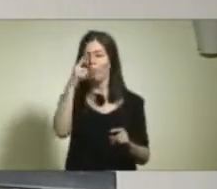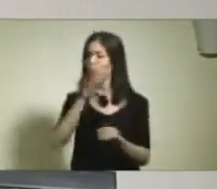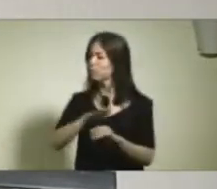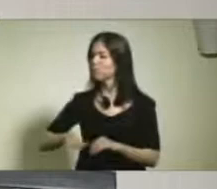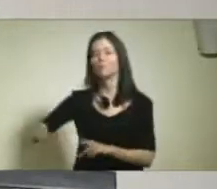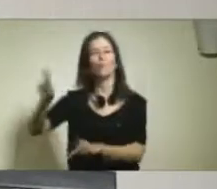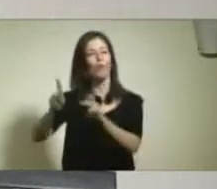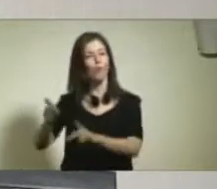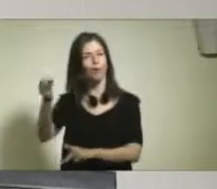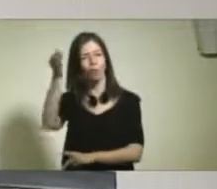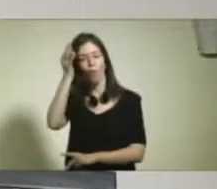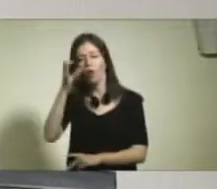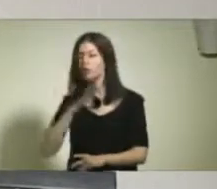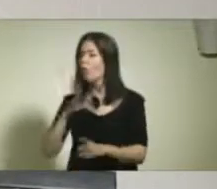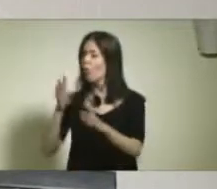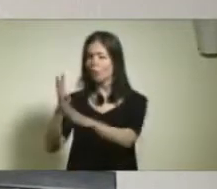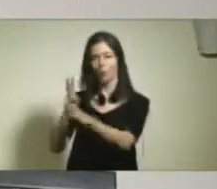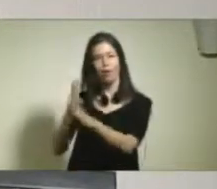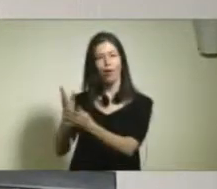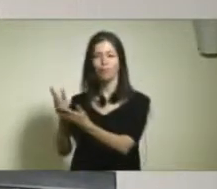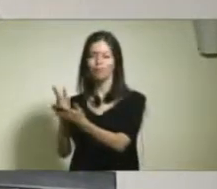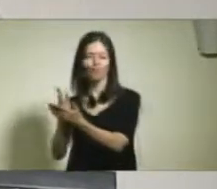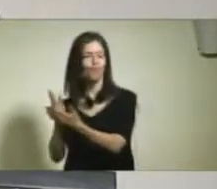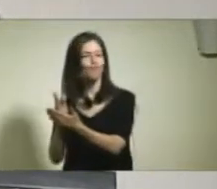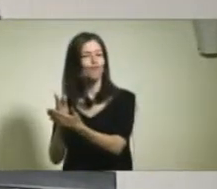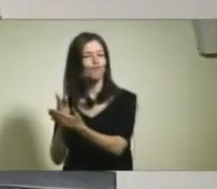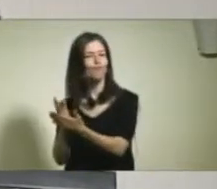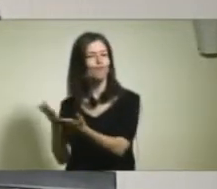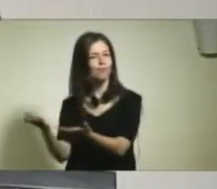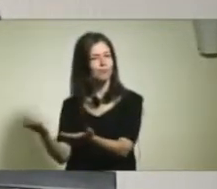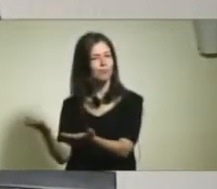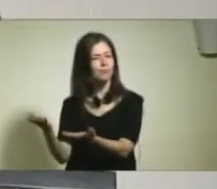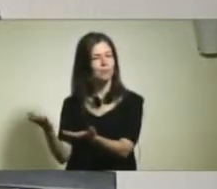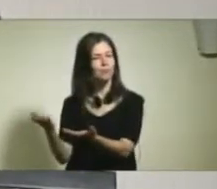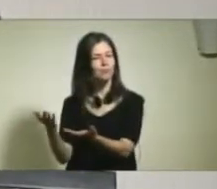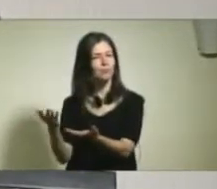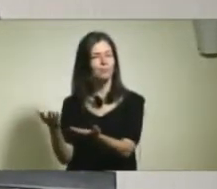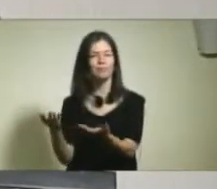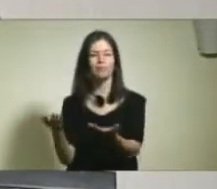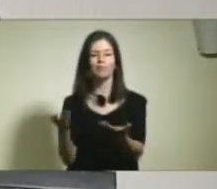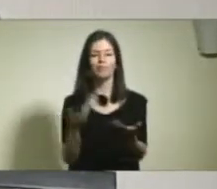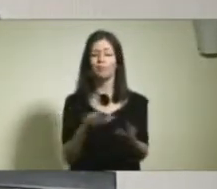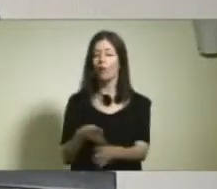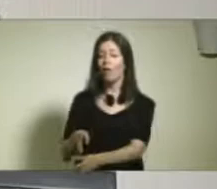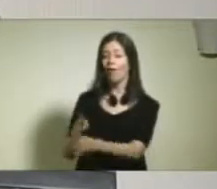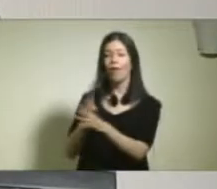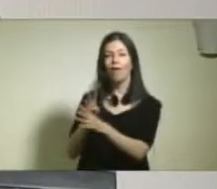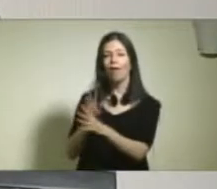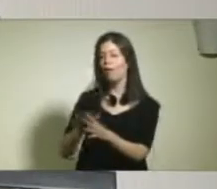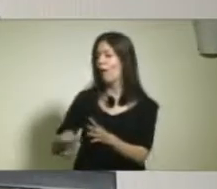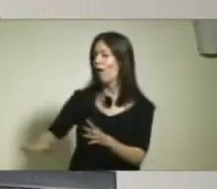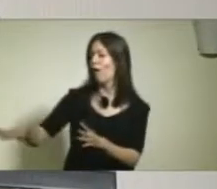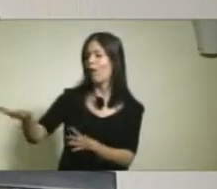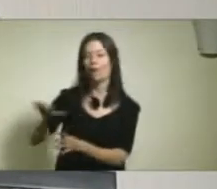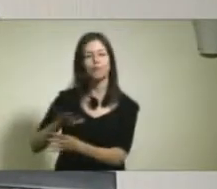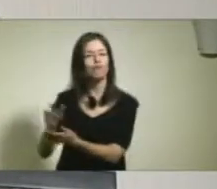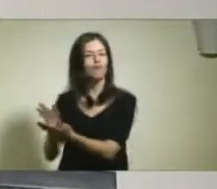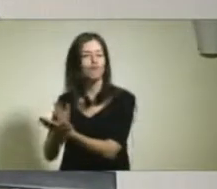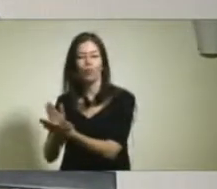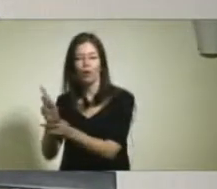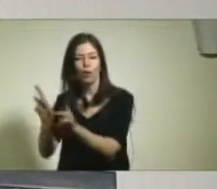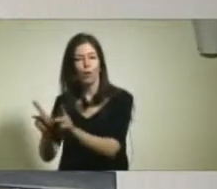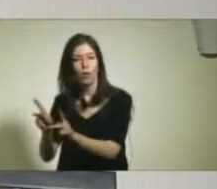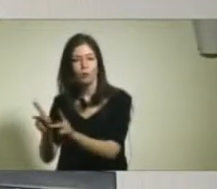également des clients moyens et on travaille. La base de notre clientèle, c'était le client moyen, le